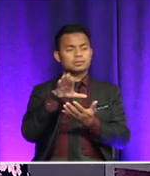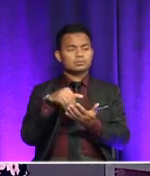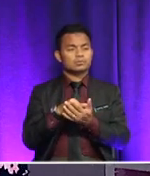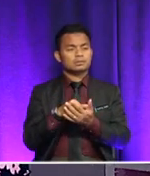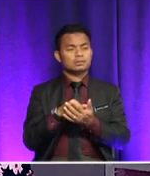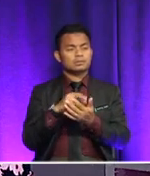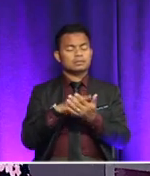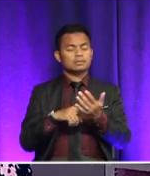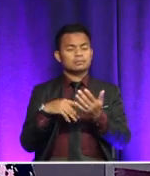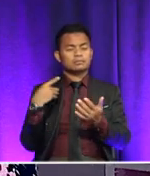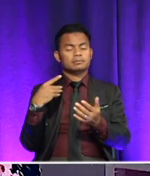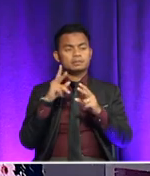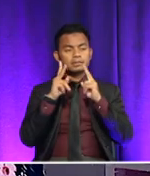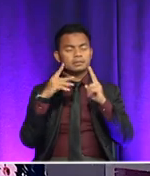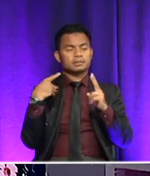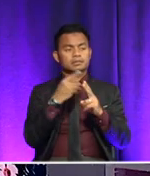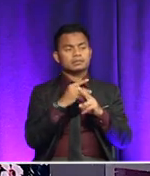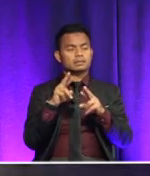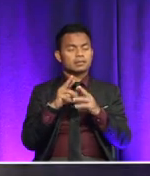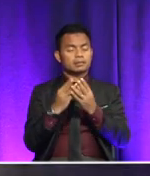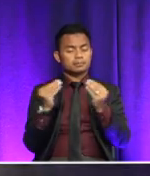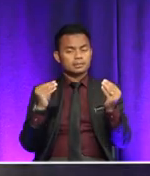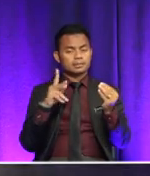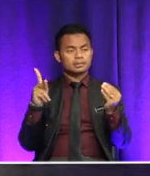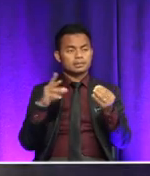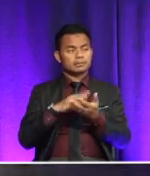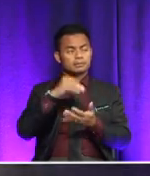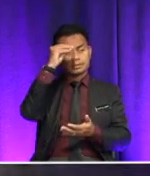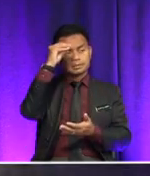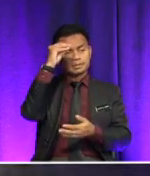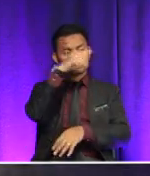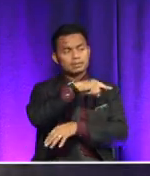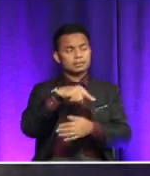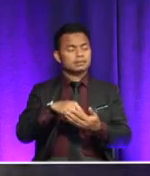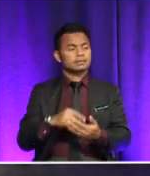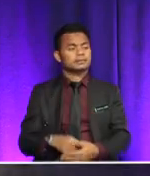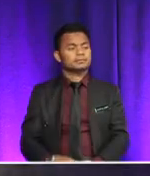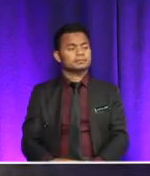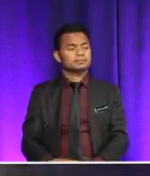pelajaran hari ini siapa Nak rumuskan kamu belajar Hari ini saya pernah rumuskan hari